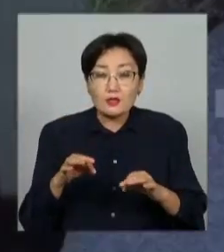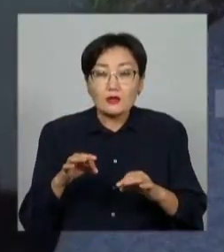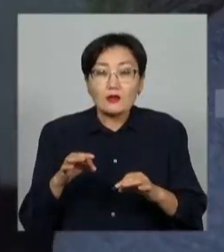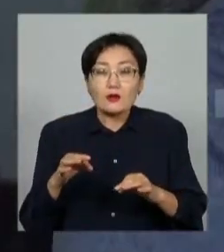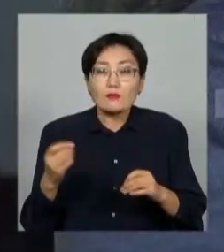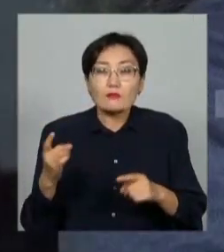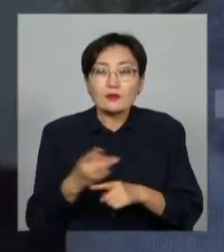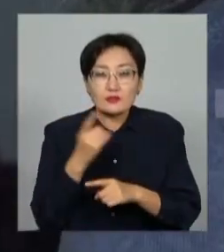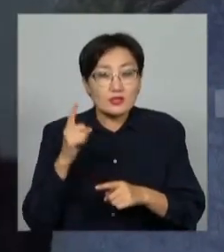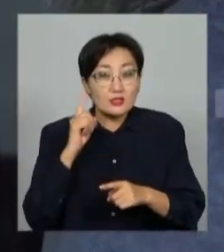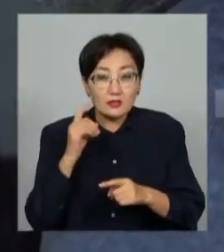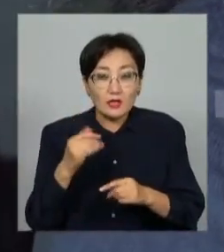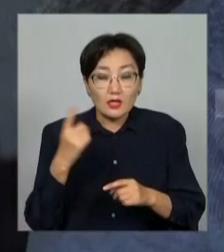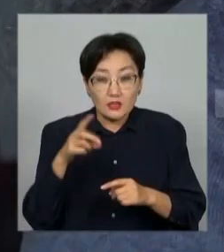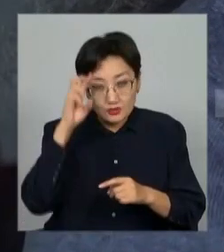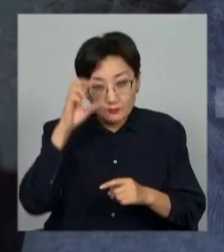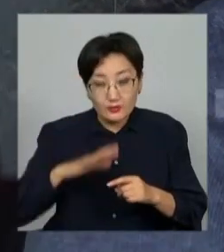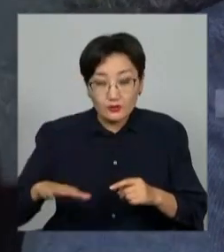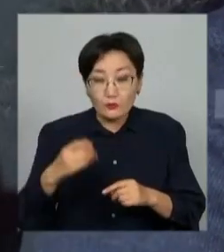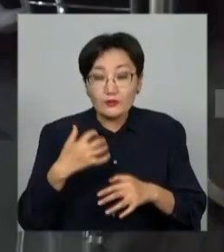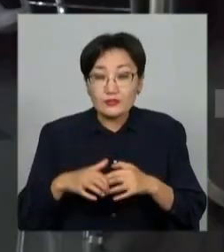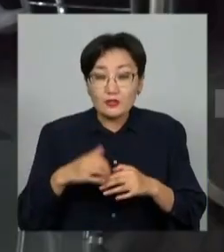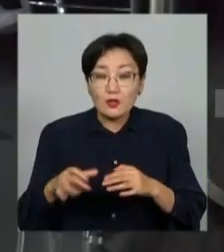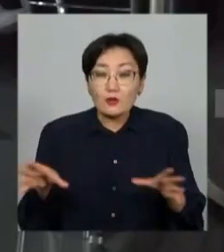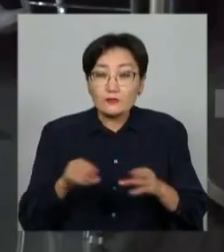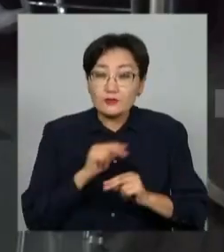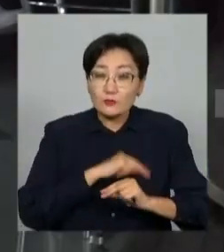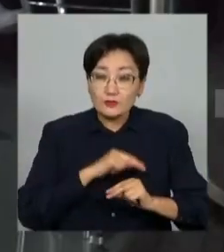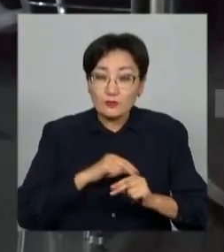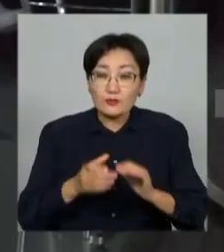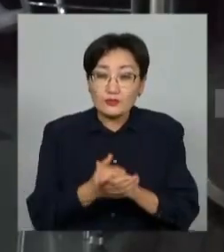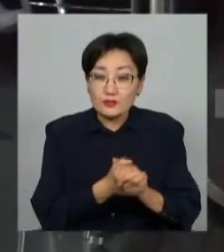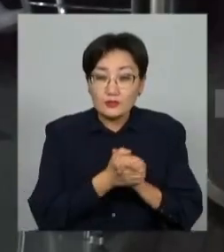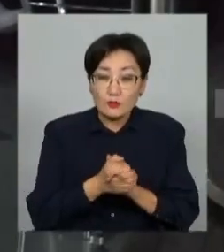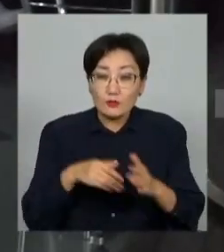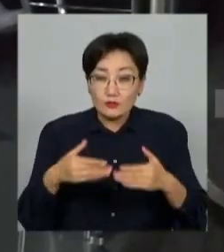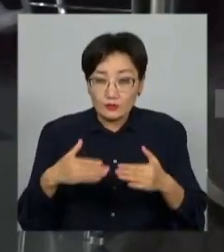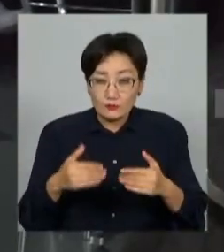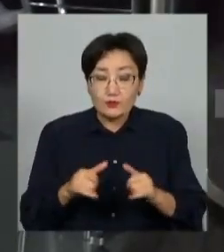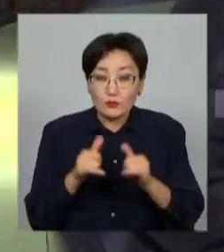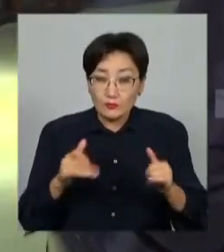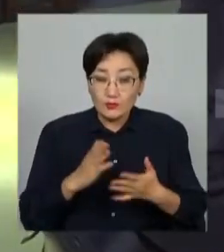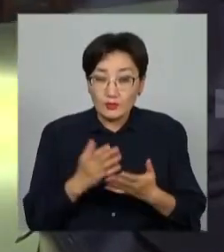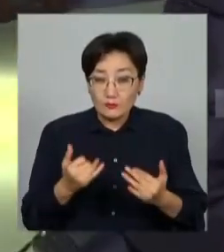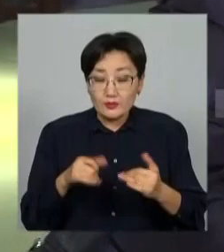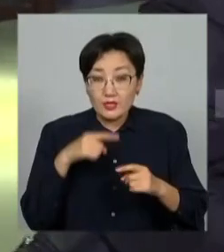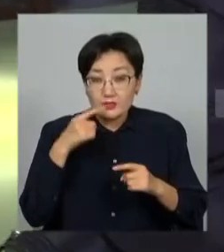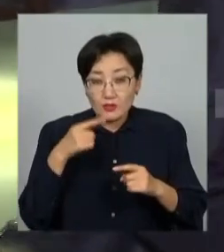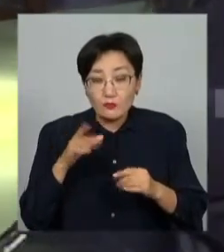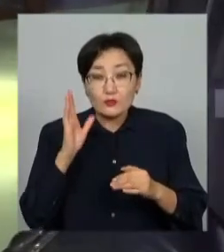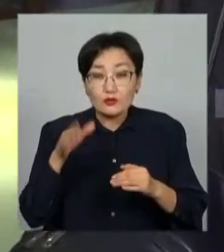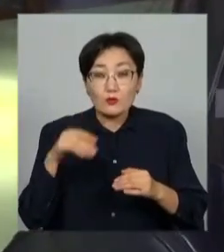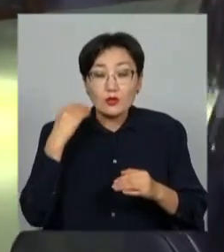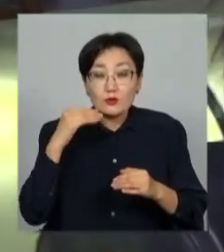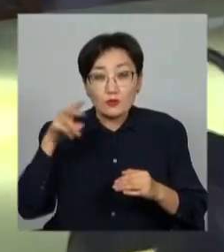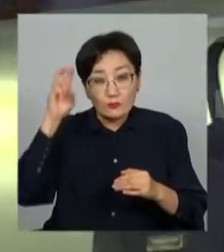алғашқы мемлекет. Бүгінде бауырлас екі ел арасындағы стратегиялық әріптестік, достық қарым-қатынаста өрбуде. Ал қазір тіл үйреніп, болашақта